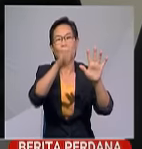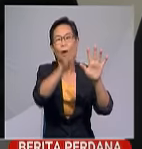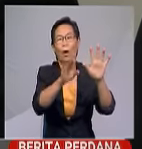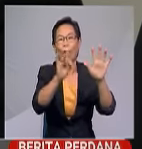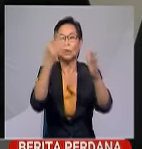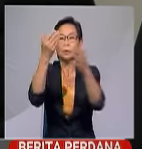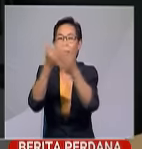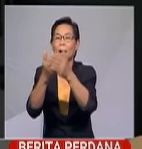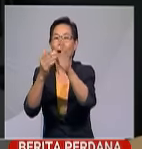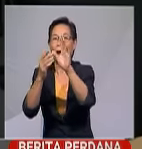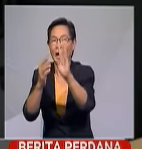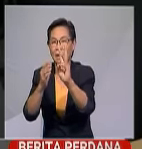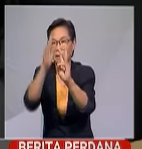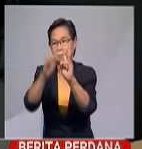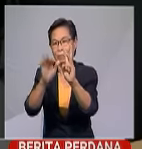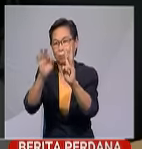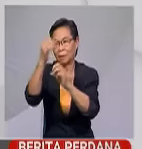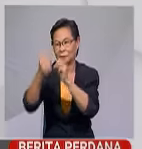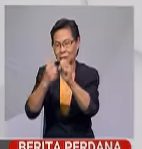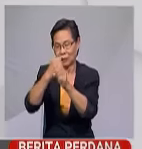tahun ini.